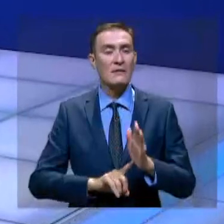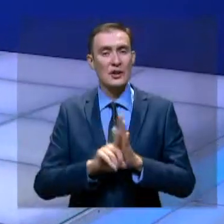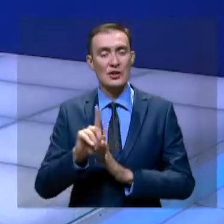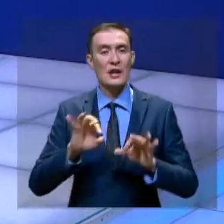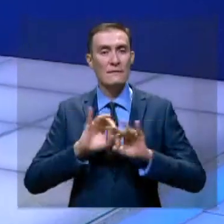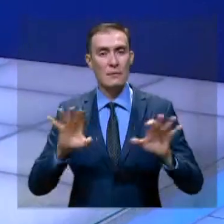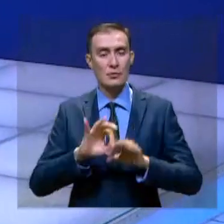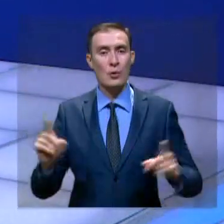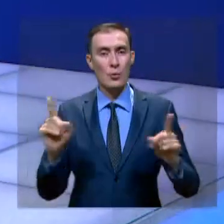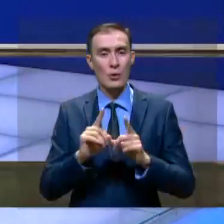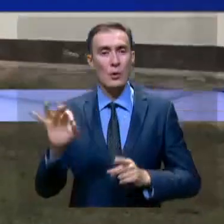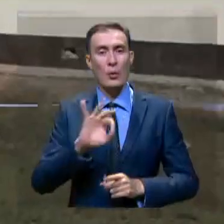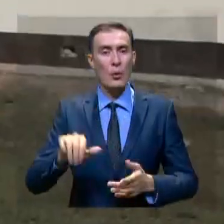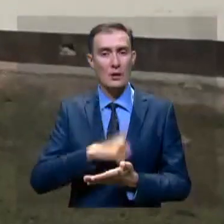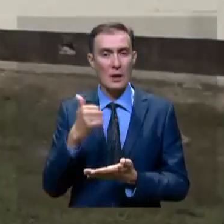коротко о главном.